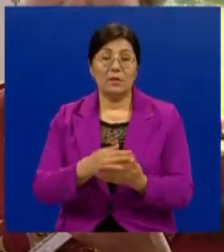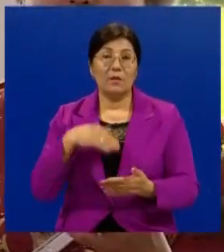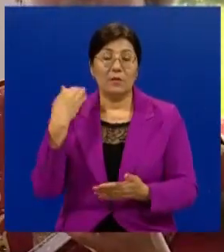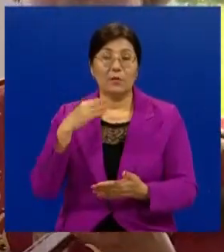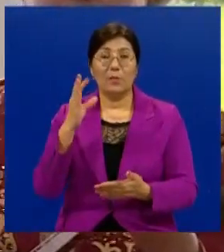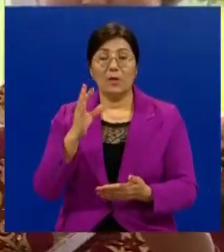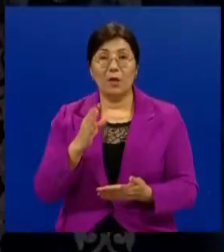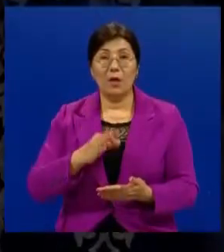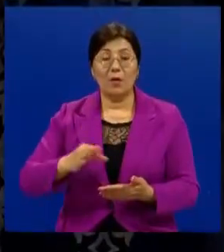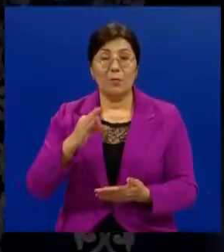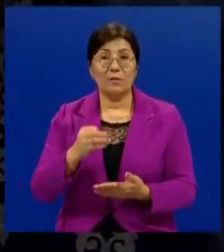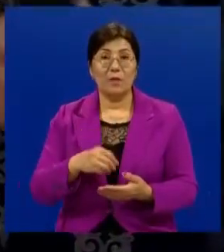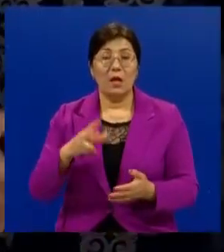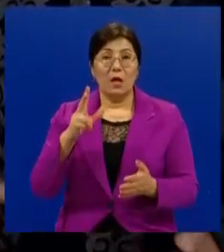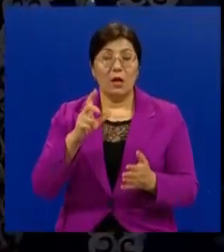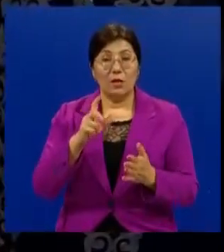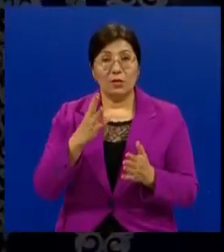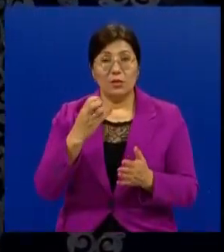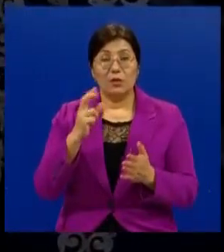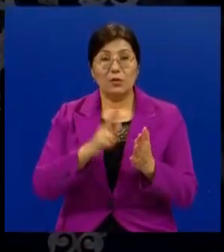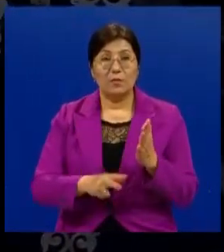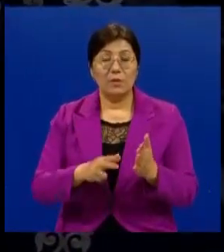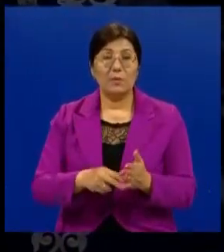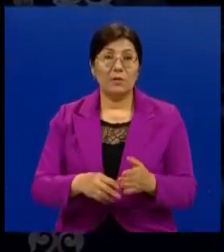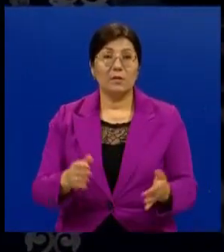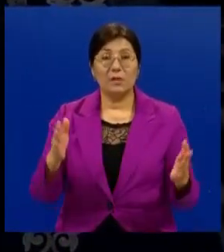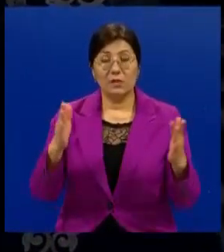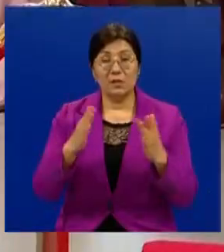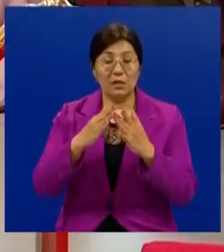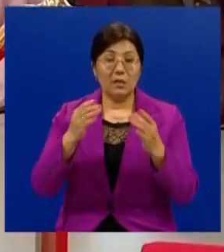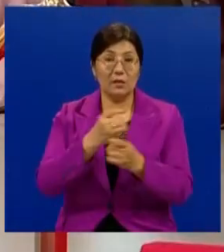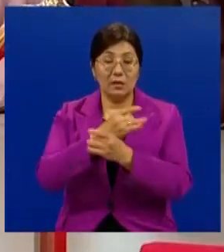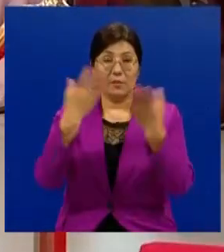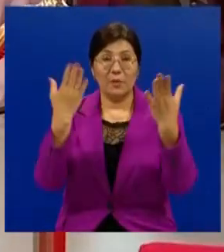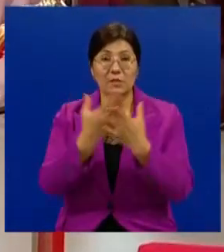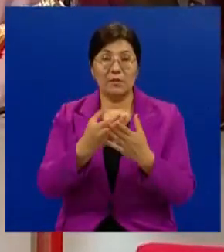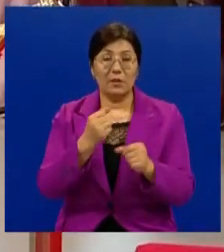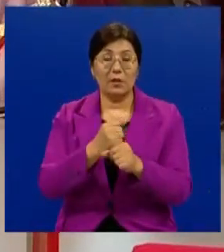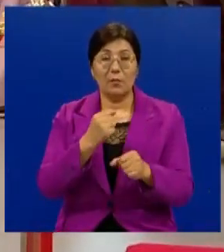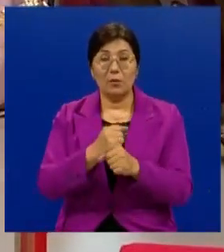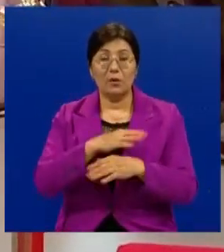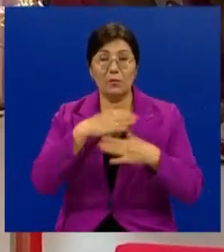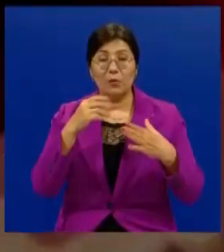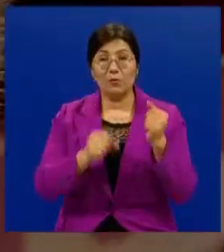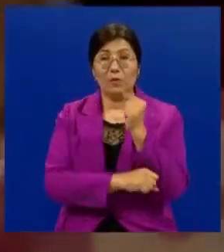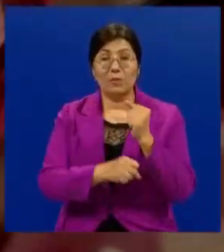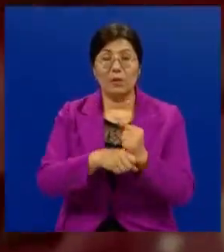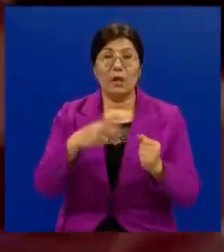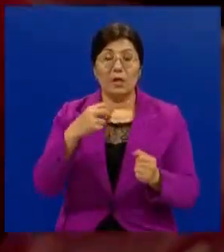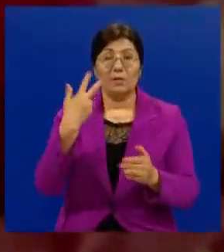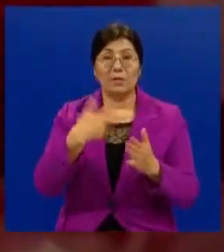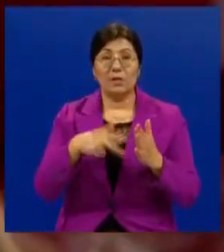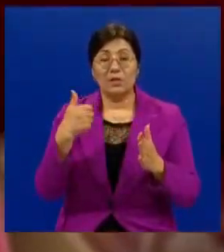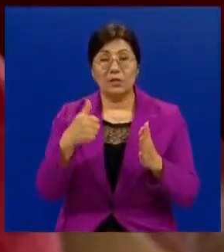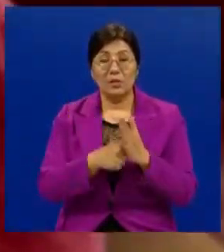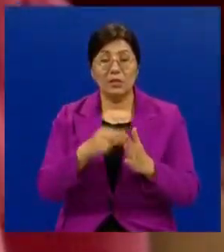порядка 480 учреждений культуры, в которых трудится более 3000 работников. У нас есть 236 библиотек,